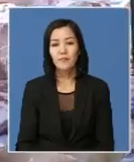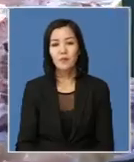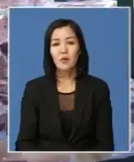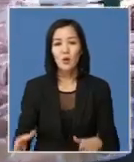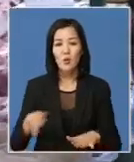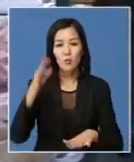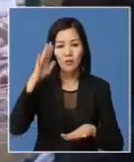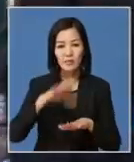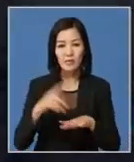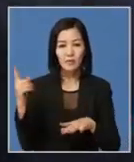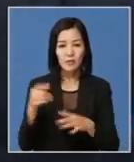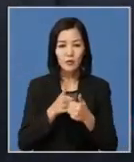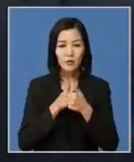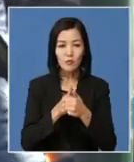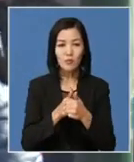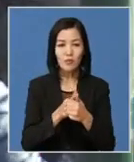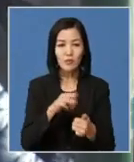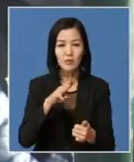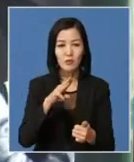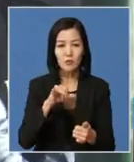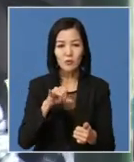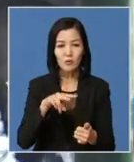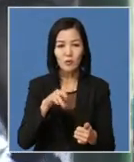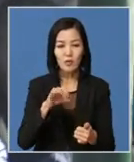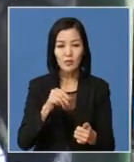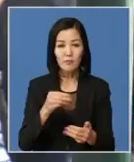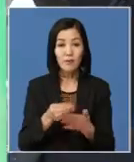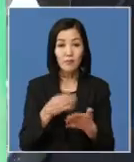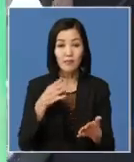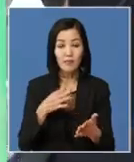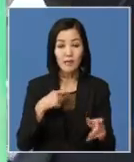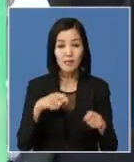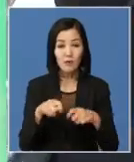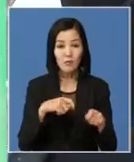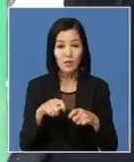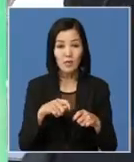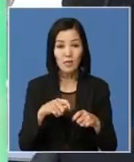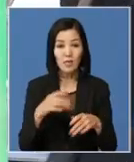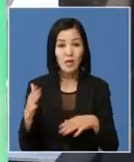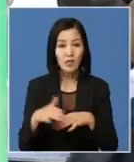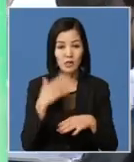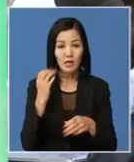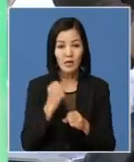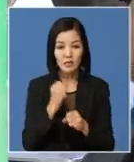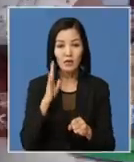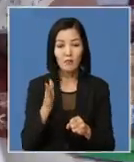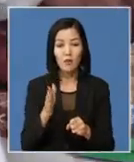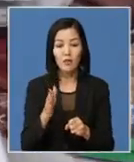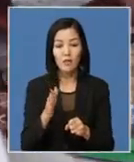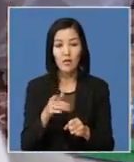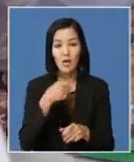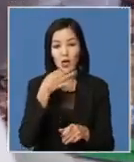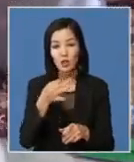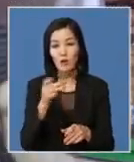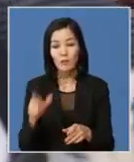Облыс әкімінің бірінші орынбасары Ләззат Тұрлашев тауар бағасын негізсіз көтерген саудагерлерге шара қатаң екенін ескертті. Сондықтан жауапты